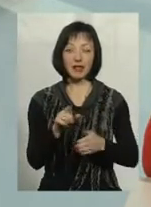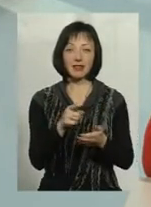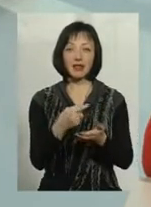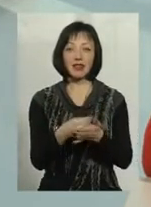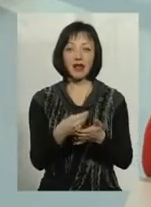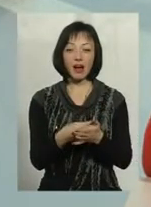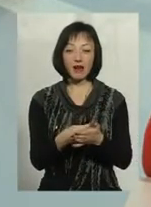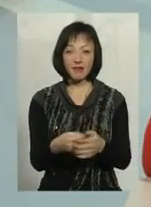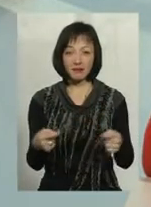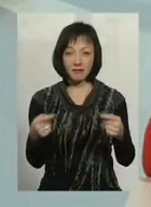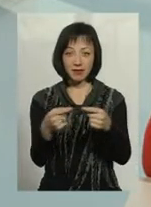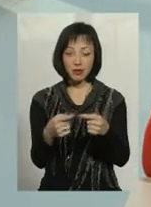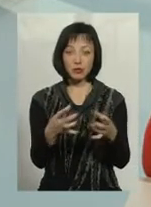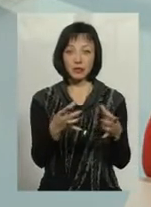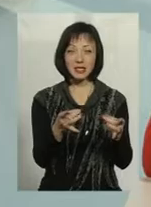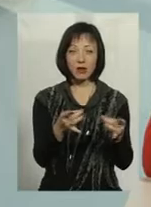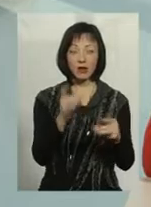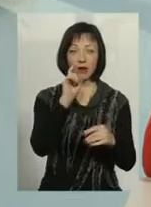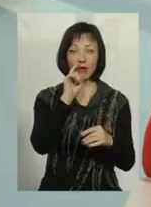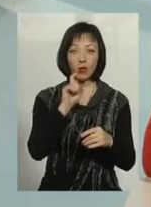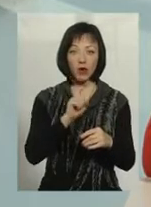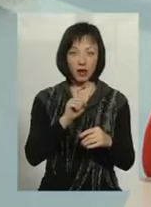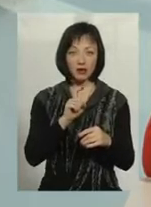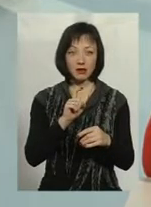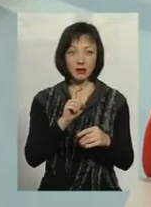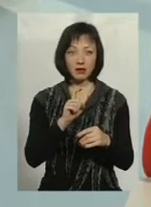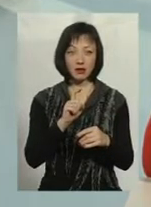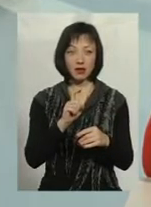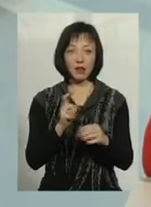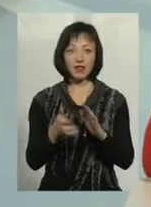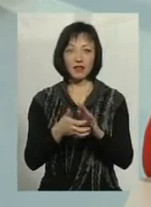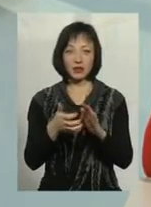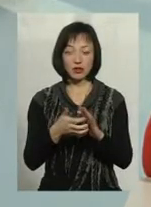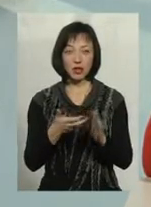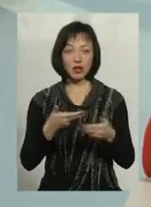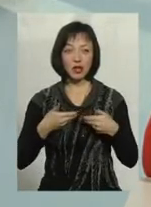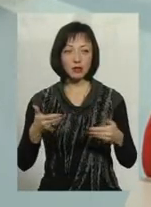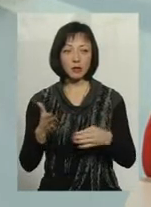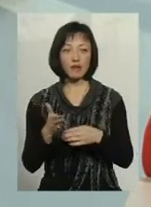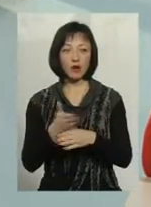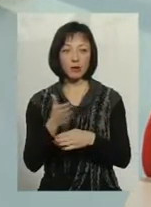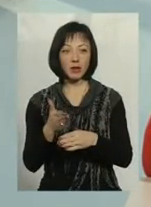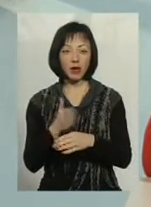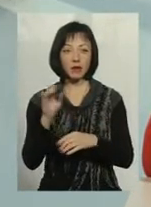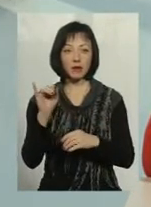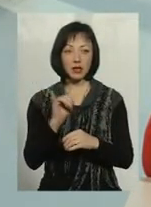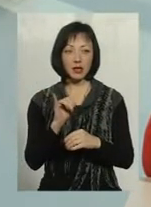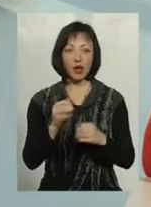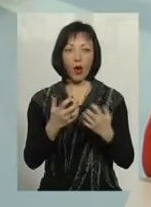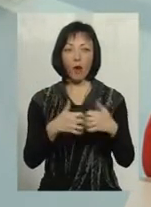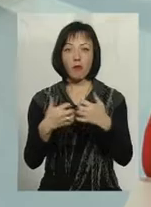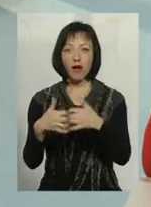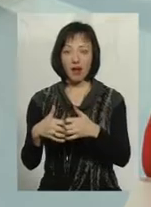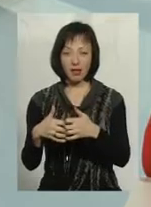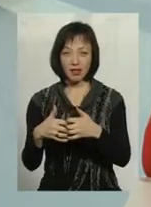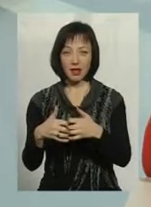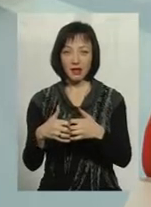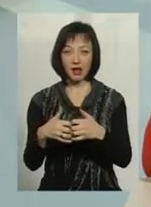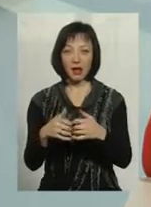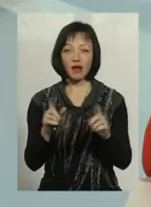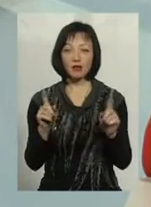сьогодні. Мови нема 300 тисяч, вони навіть вкладаються сьогодні на першій групі. Тому що різко падає сьогодні